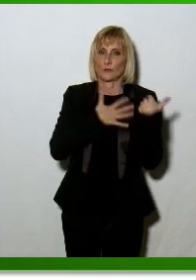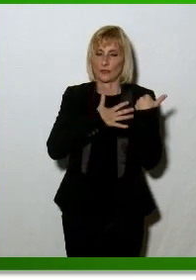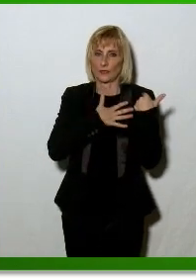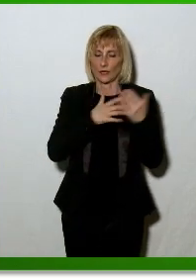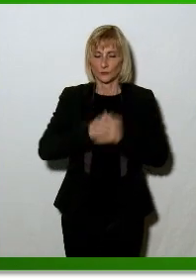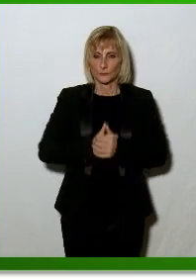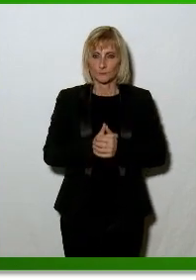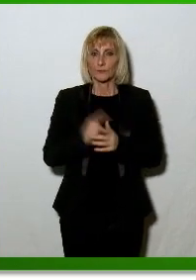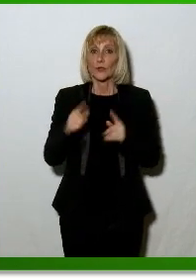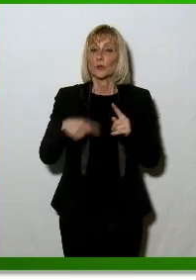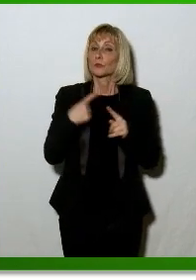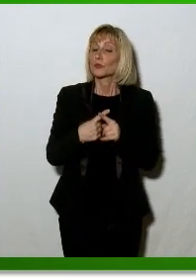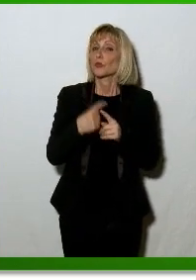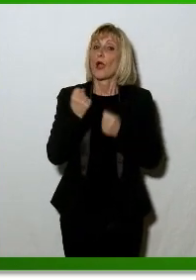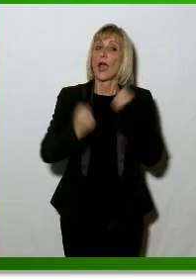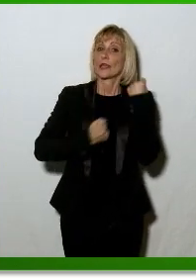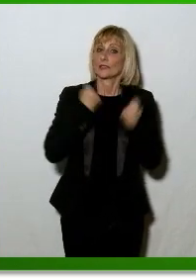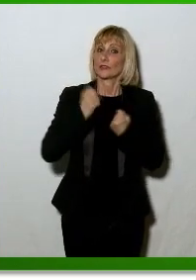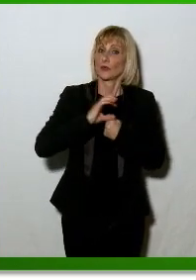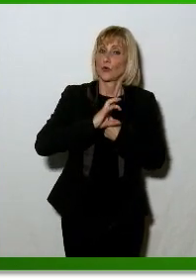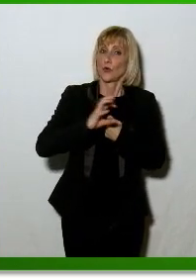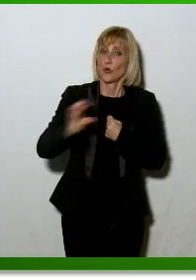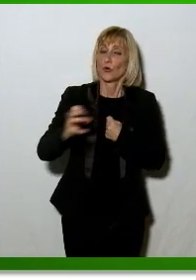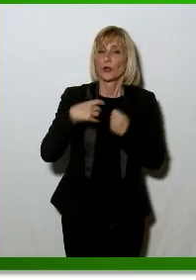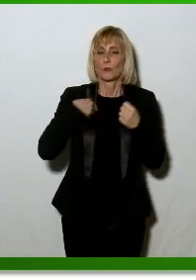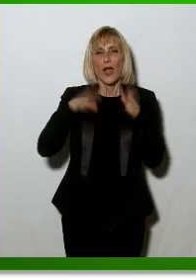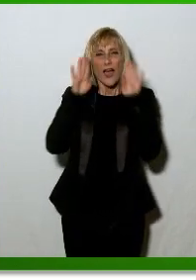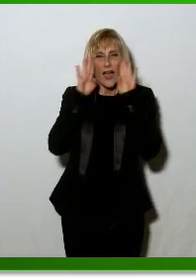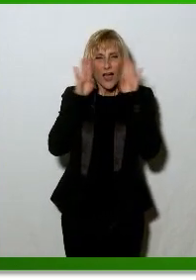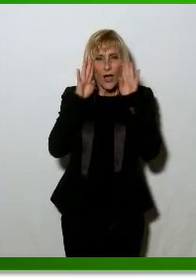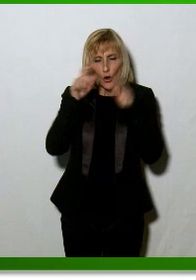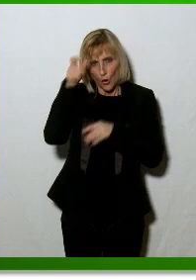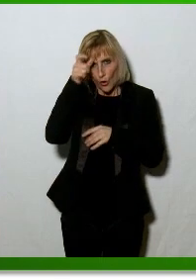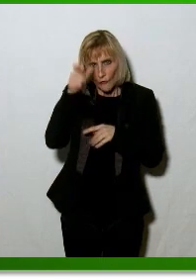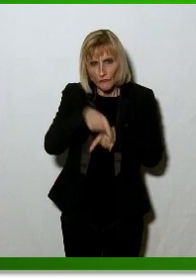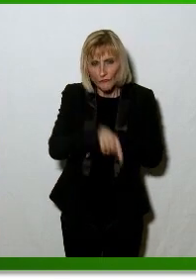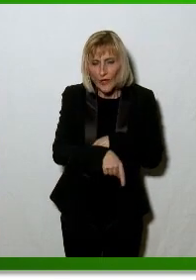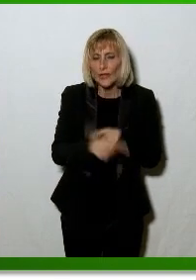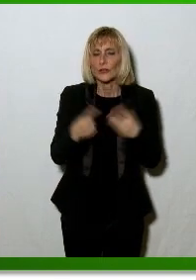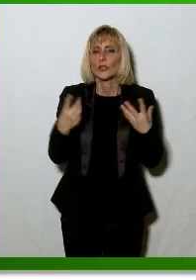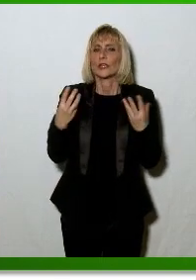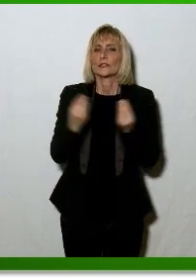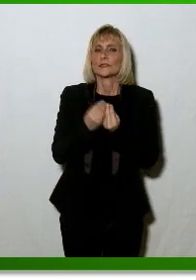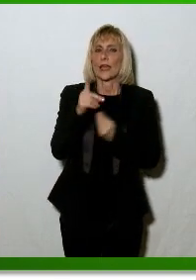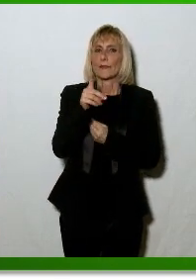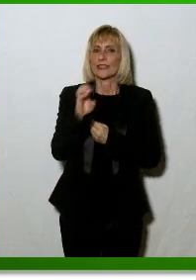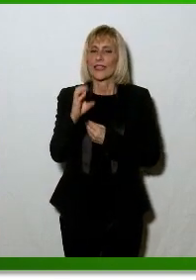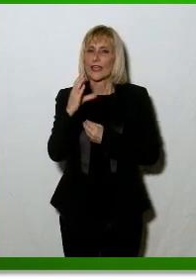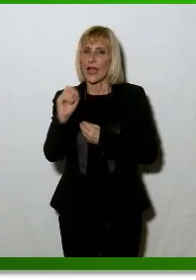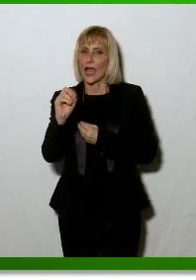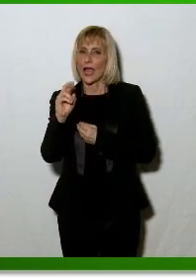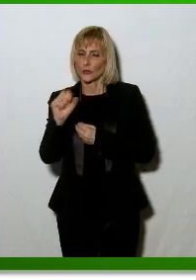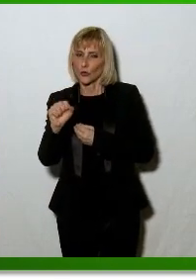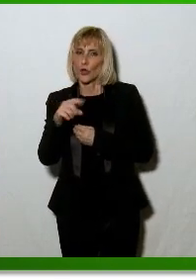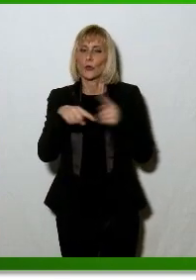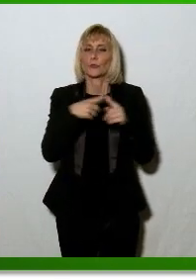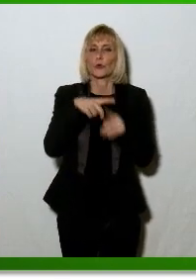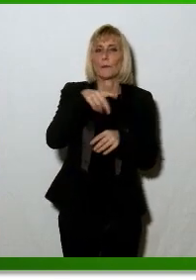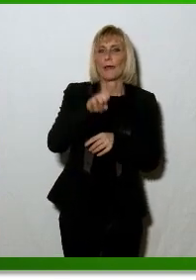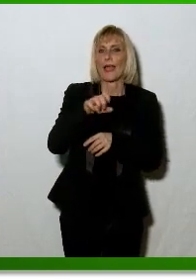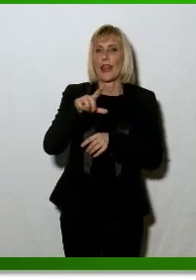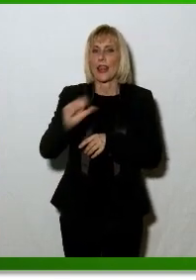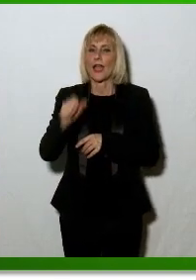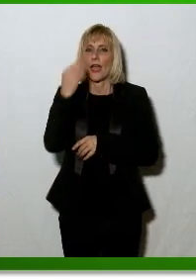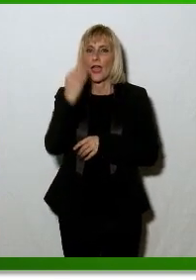e per tutte quelle azioni che riguardano l'attenzione al governo ovviamente portate avanti assieme a De Caro e appella le esigenze degli enti